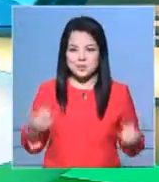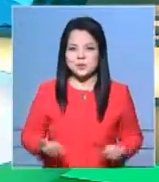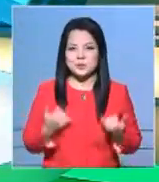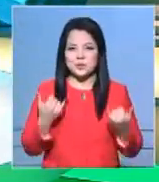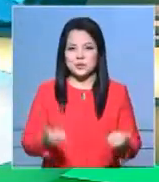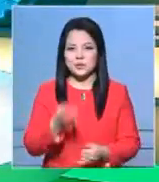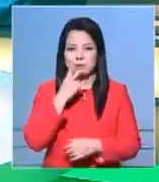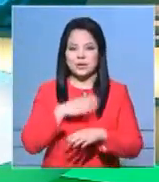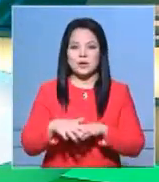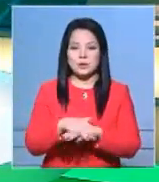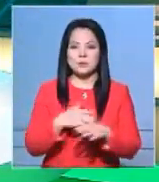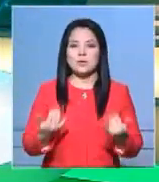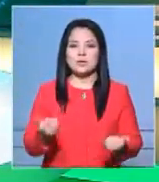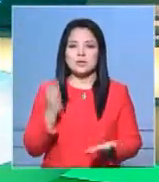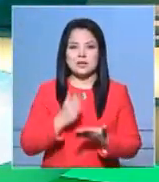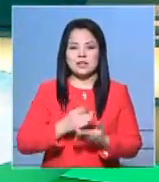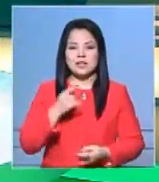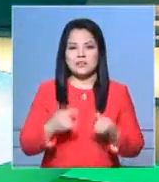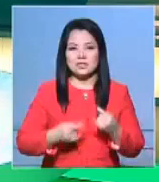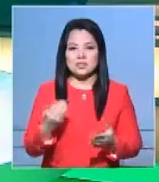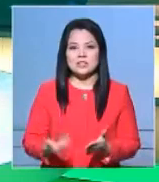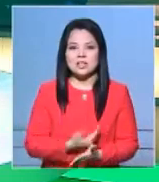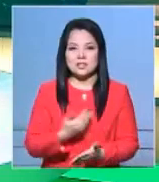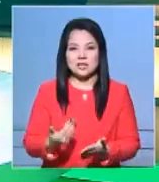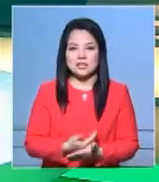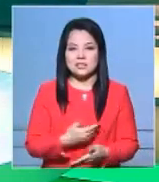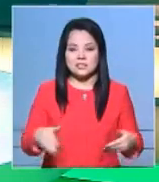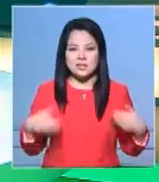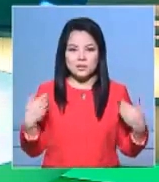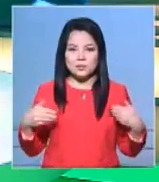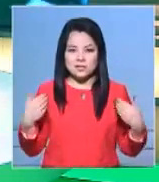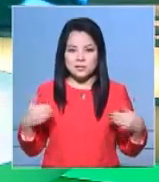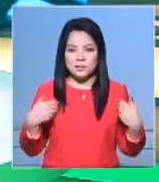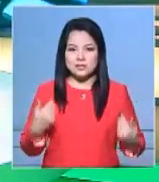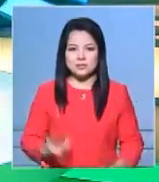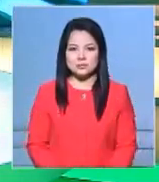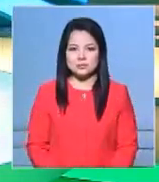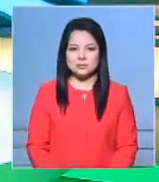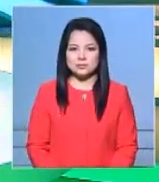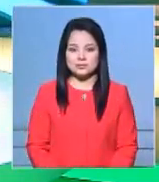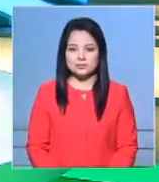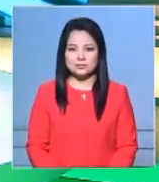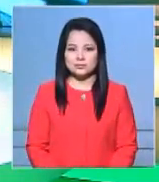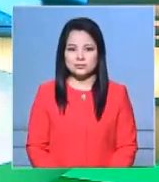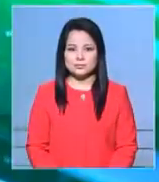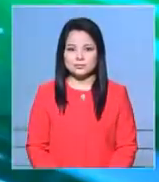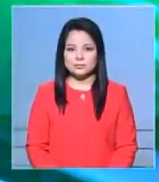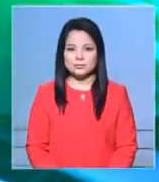Ассаламу алейкум. Тікелей эфирде жаңалықтар топтамасы, диктор ғалым Кәлмен, сурдаудармашы Шырын Қожбанова.